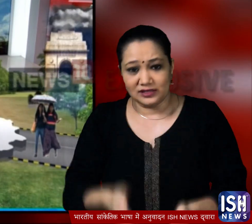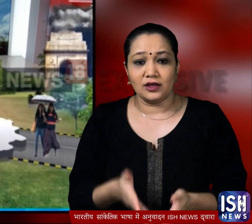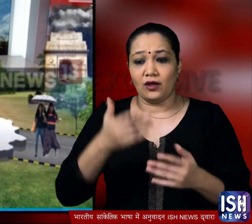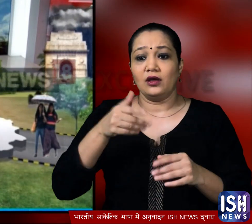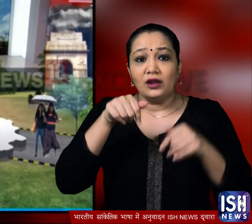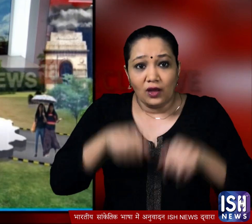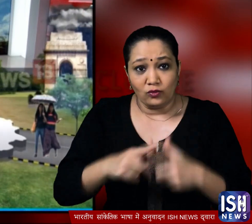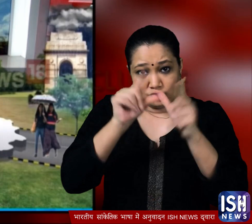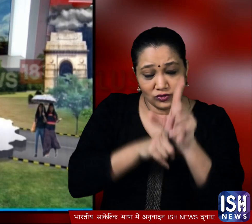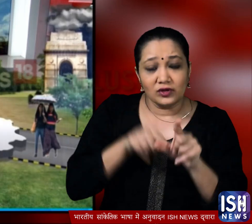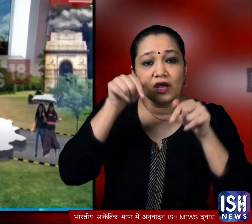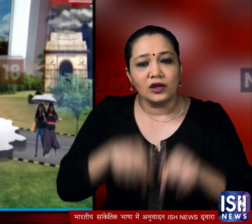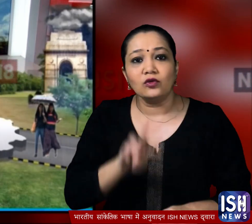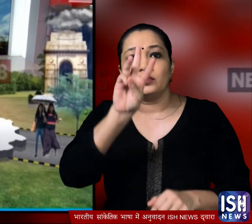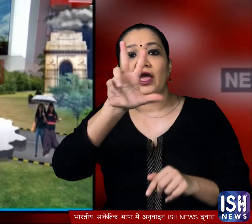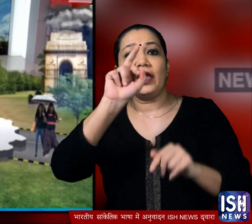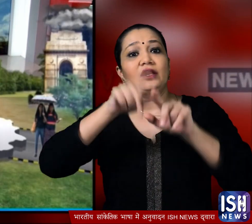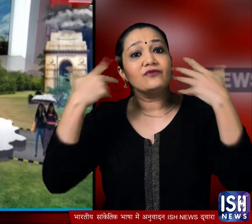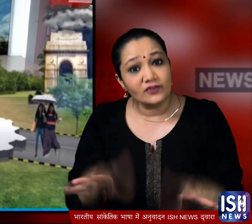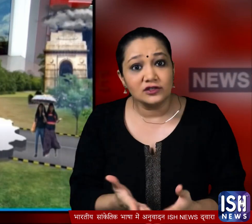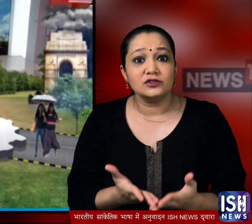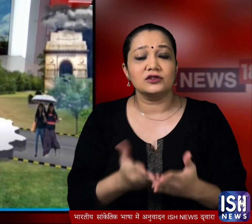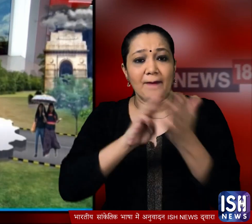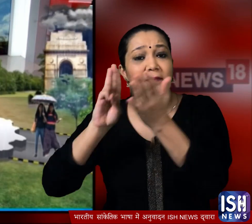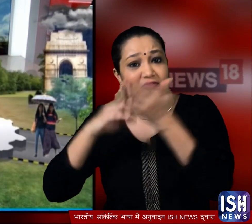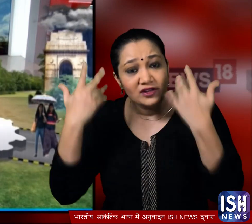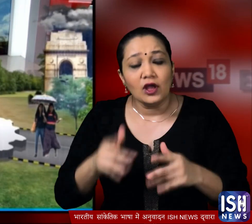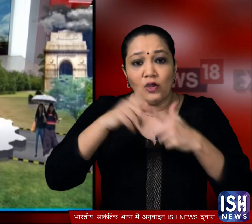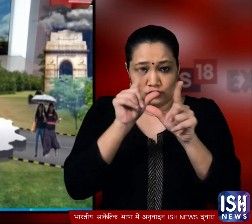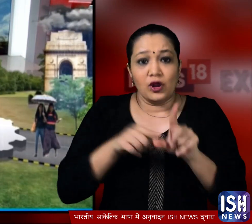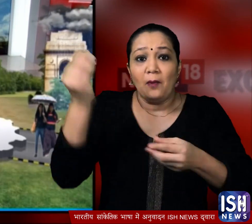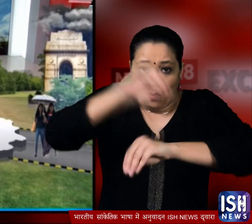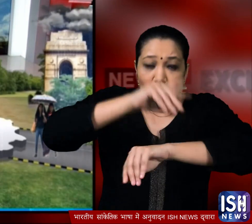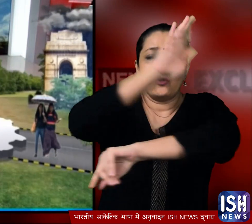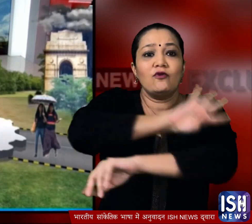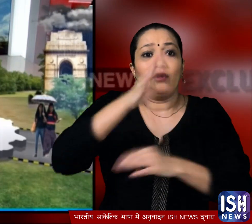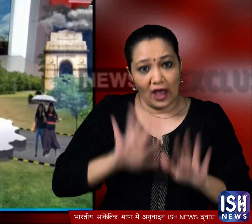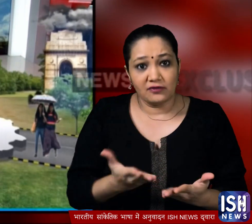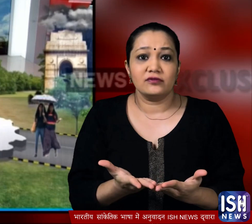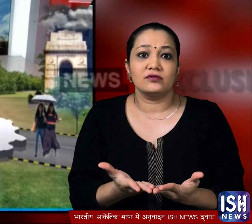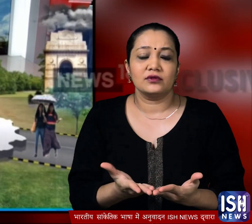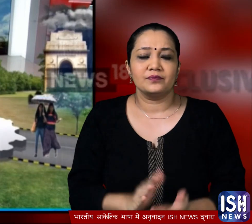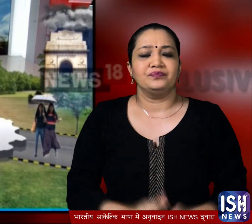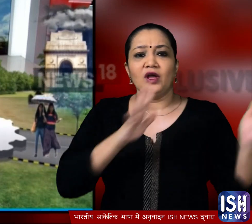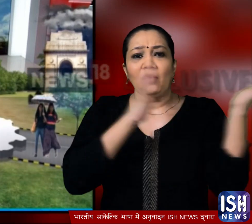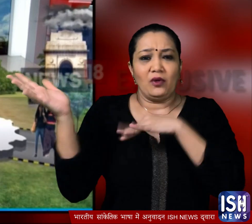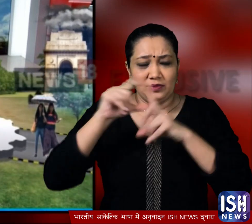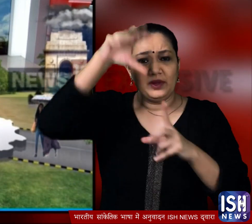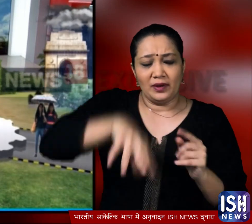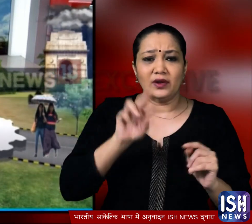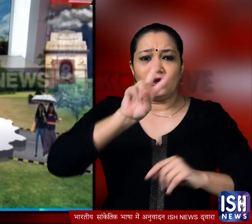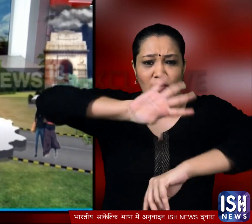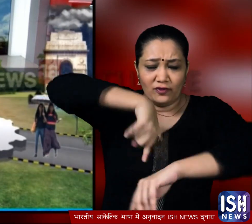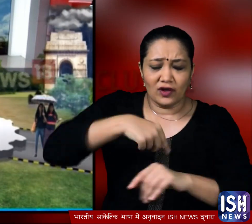बारिश का यह आंकड़ा 380 मिलीमीटर तक पहुंच चुका है, जबकि महीना खत्म होने में अभी 4 दिन बाकी हैं। मौसम विभाग ने अगले 24 घंटे